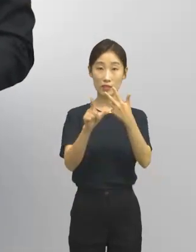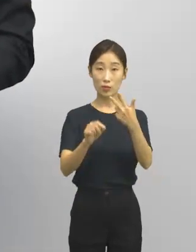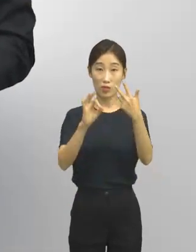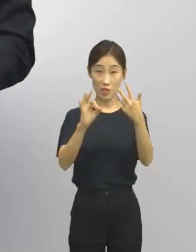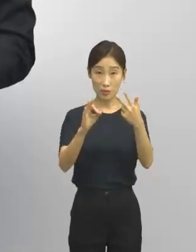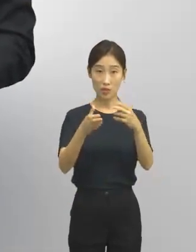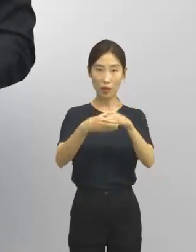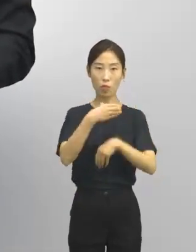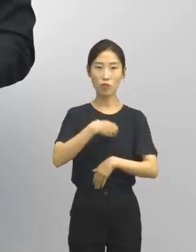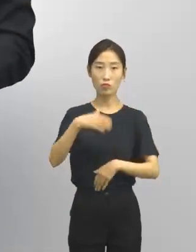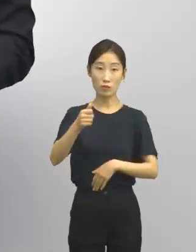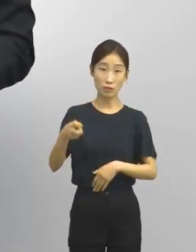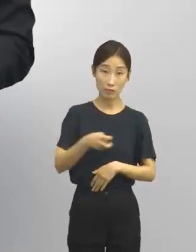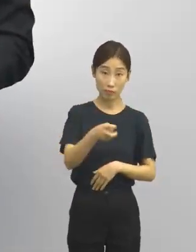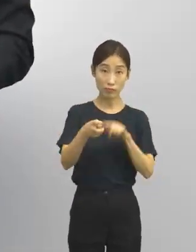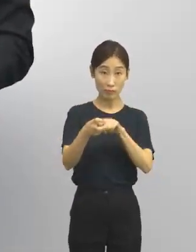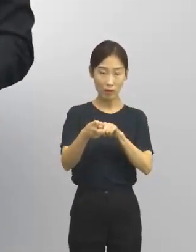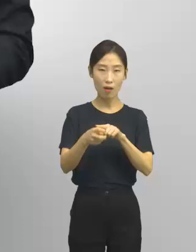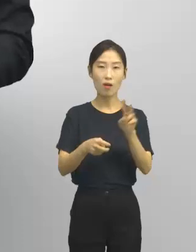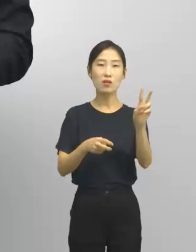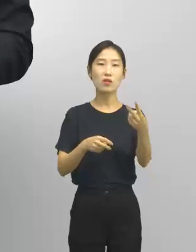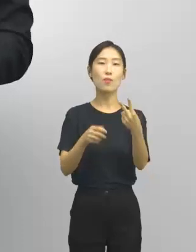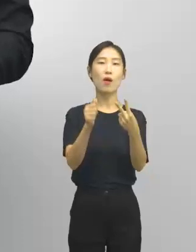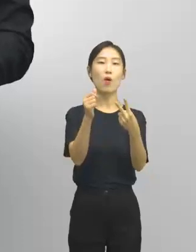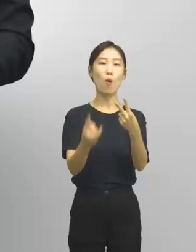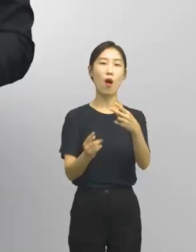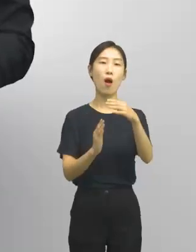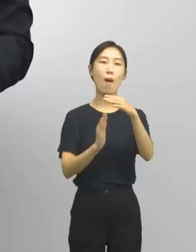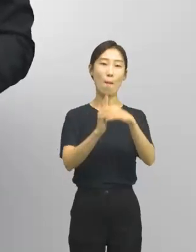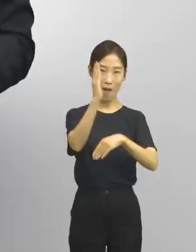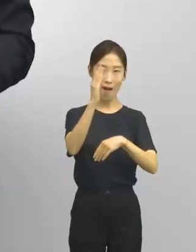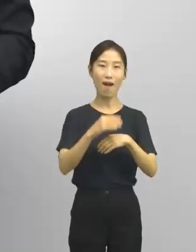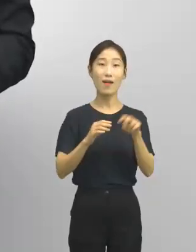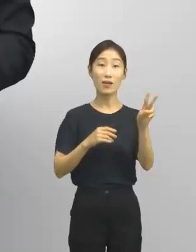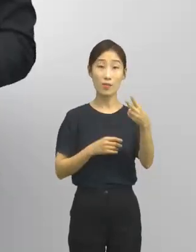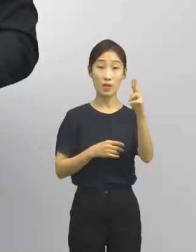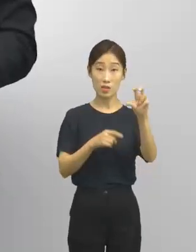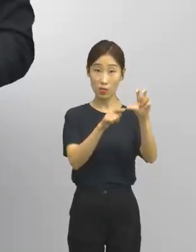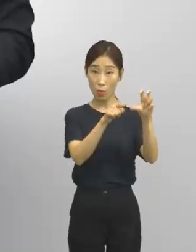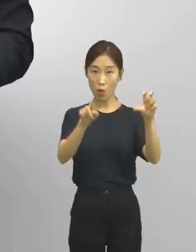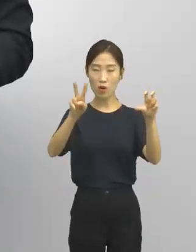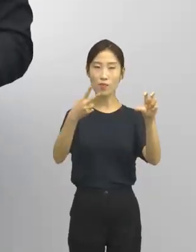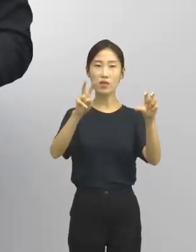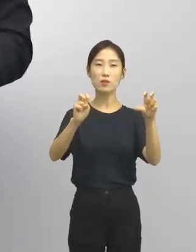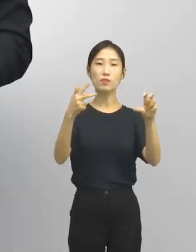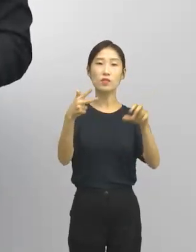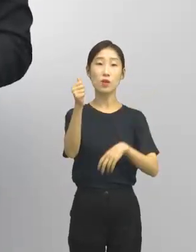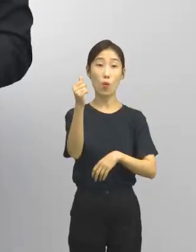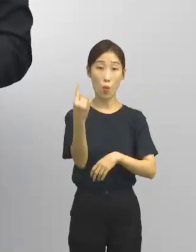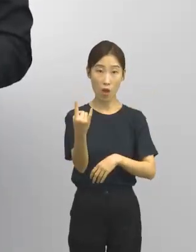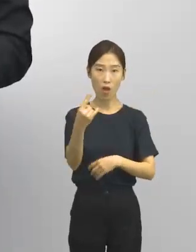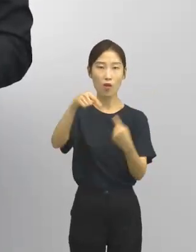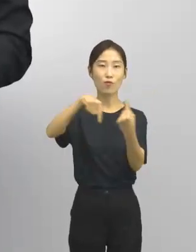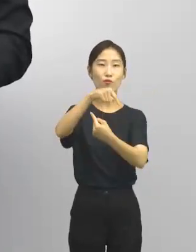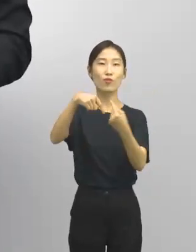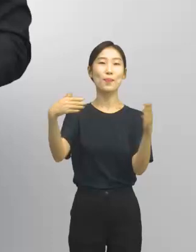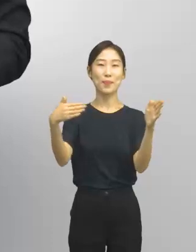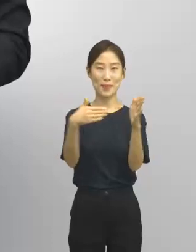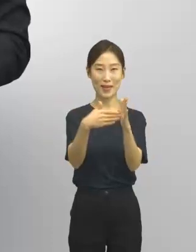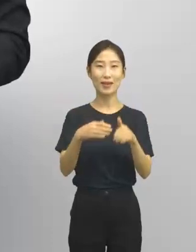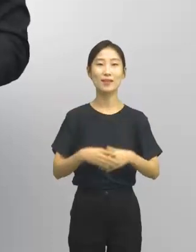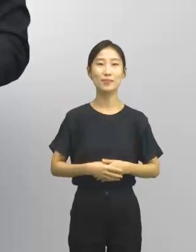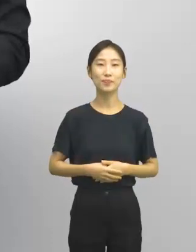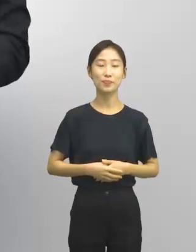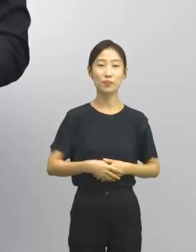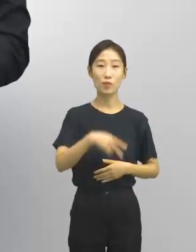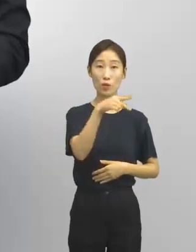지난 10일 진행된 현장 구청장실 벌써 200회차를 훌쩍 넘겨 제225에서 227회 현장